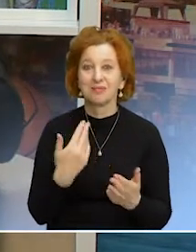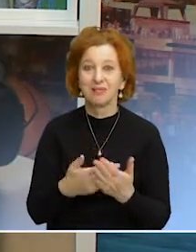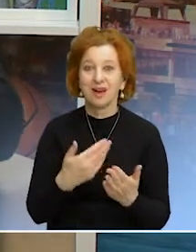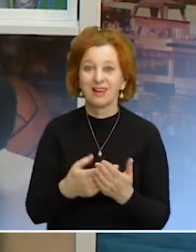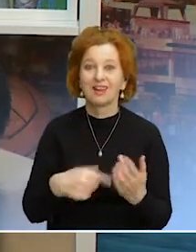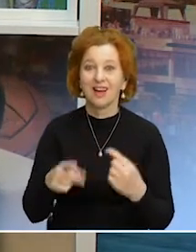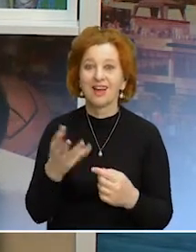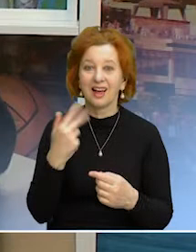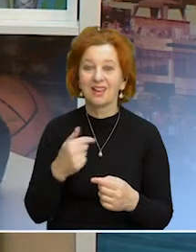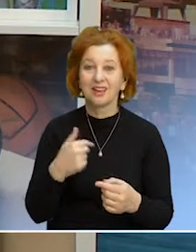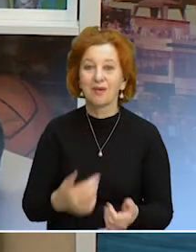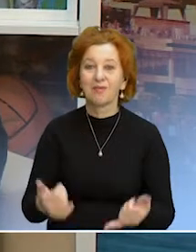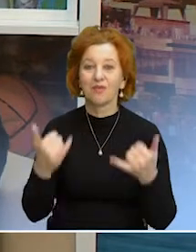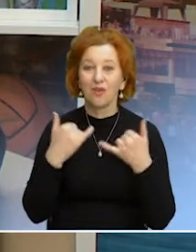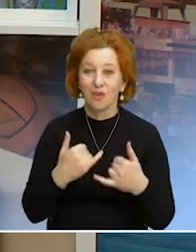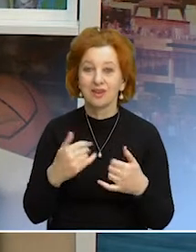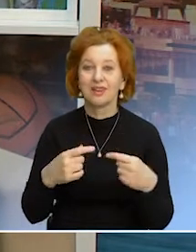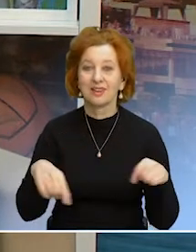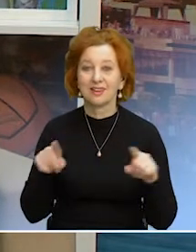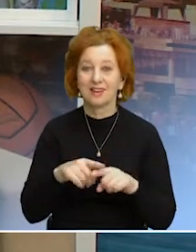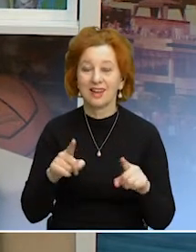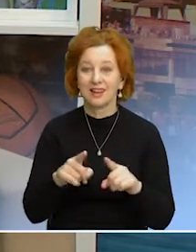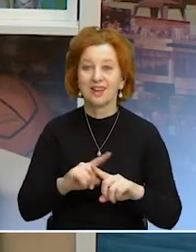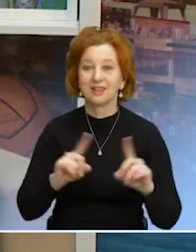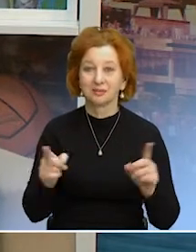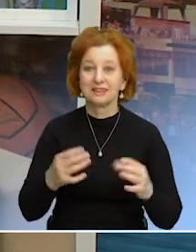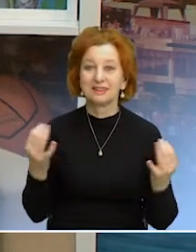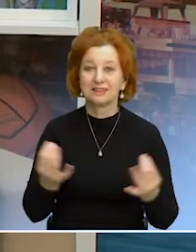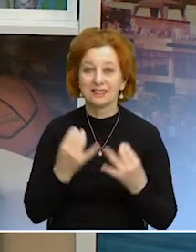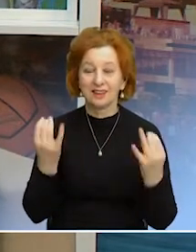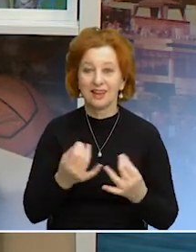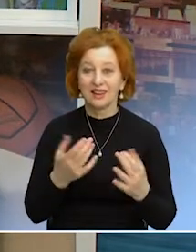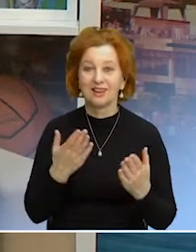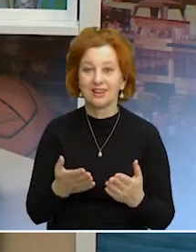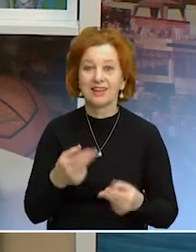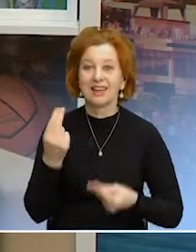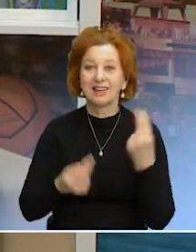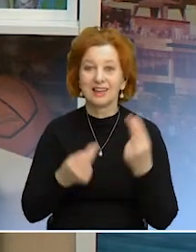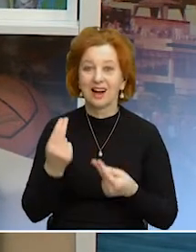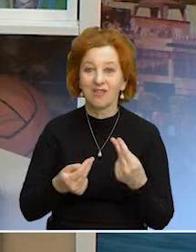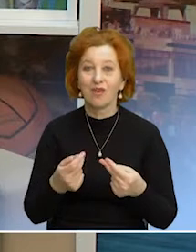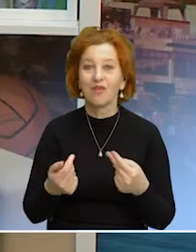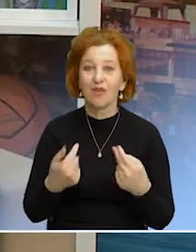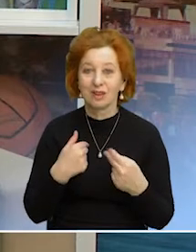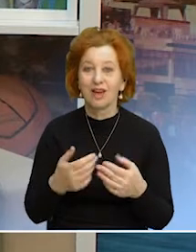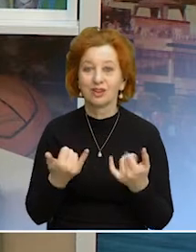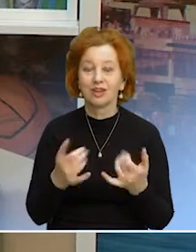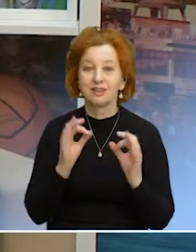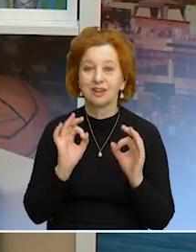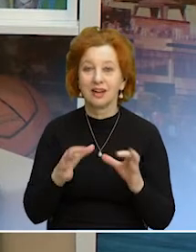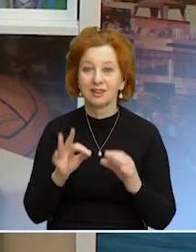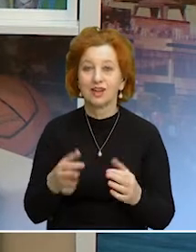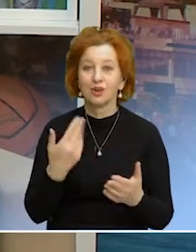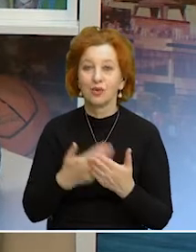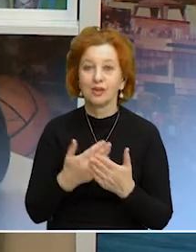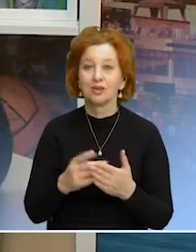Видеооткрытка практически, потому что, когда к нам приходят гости, особенно такие, как бы так сказать, игрового формата, сейчас я расшифрую, друзья, вы